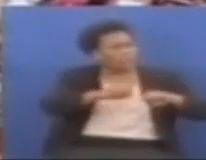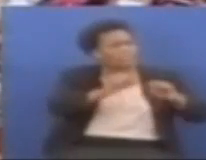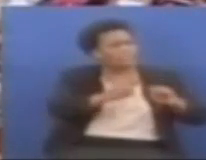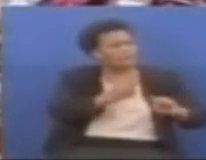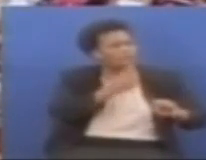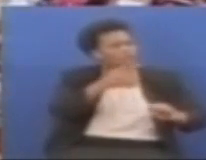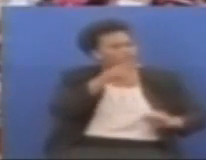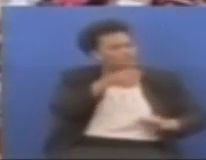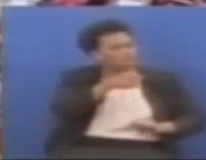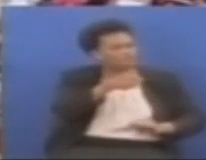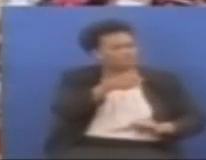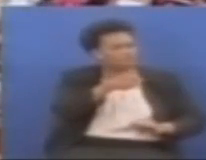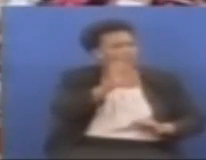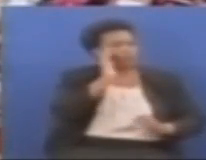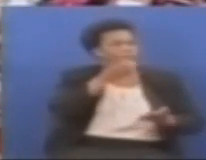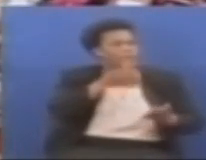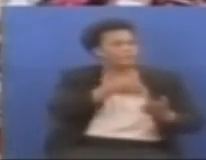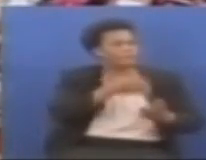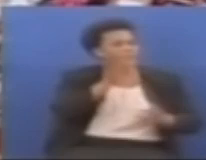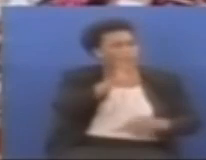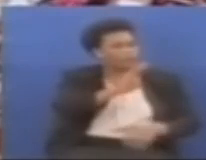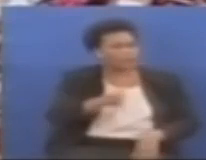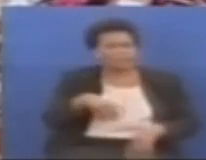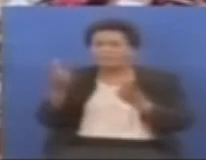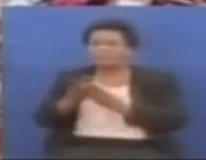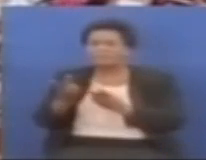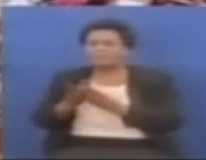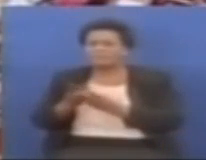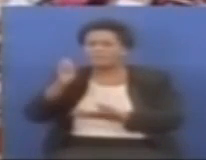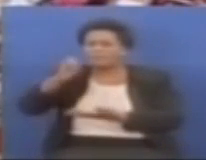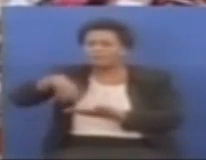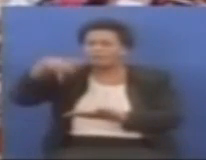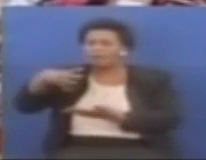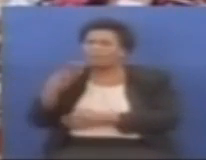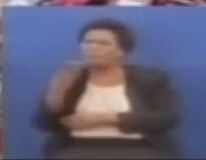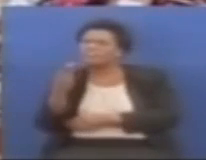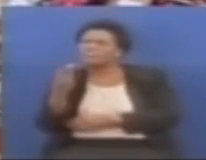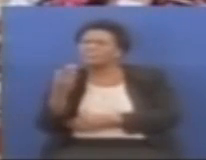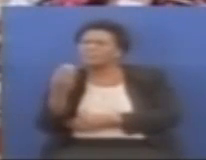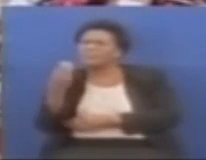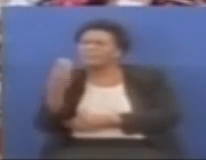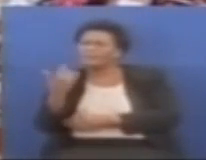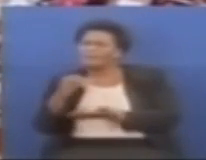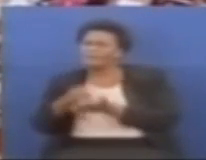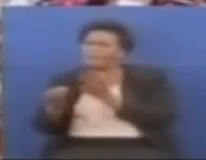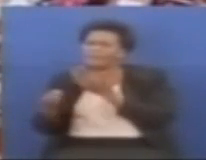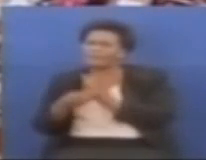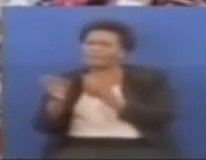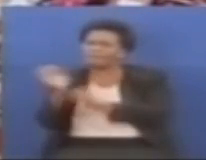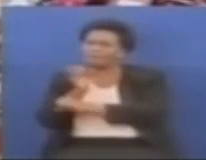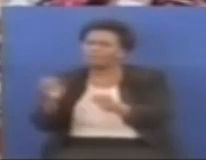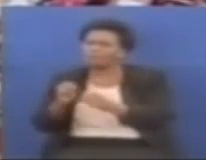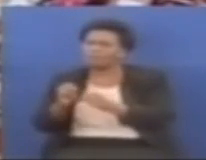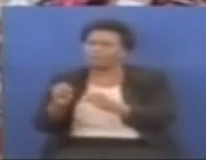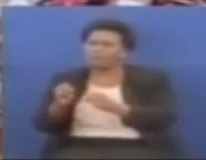Asante sana. Waheshimiwa wabunge, swali hili ni muhimu sana kwa